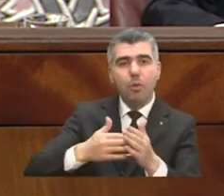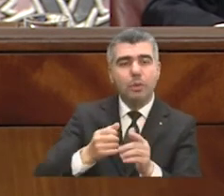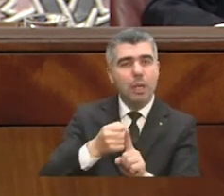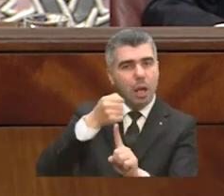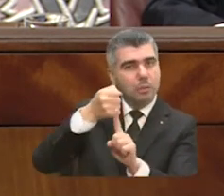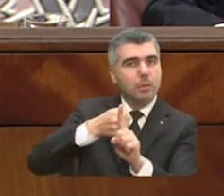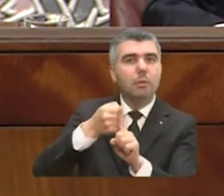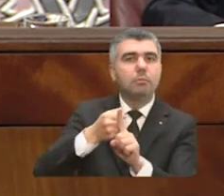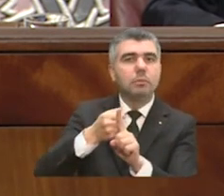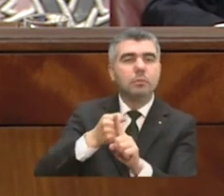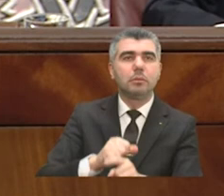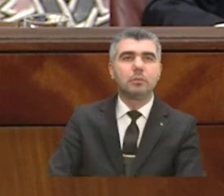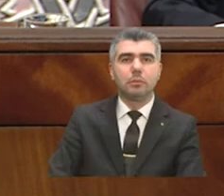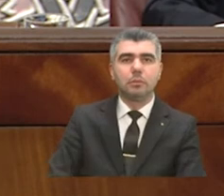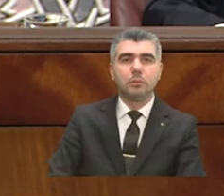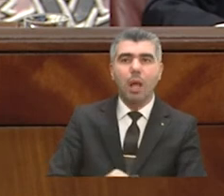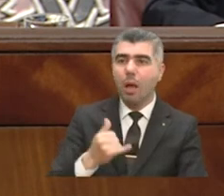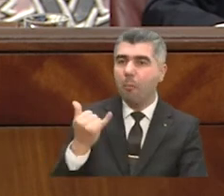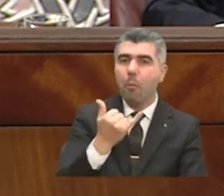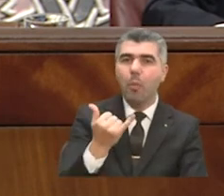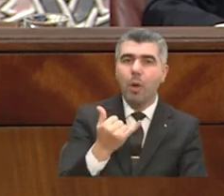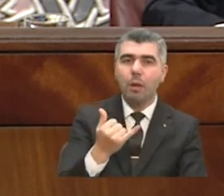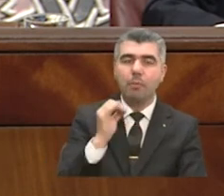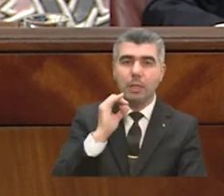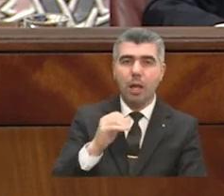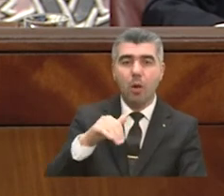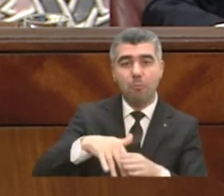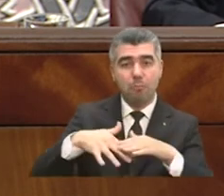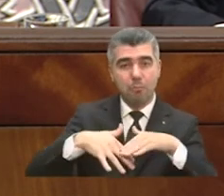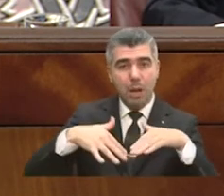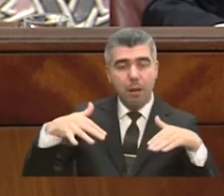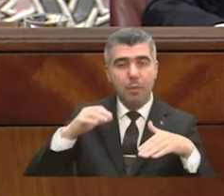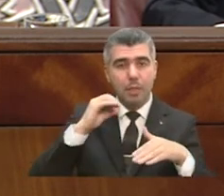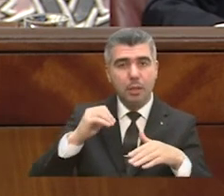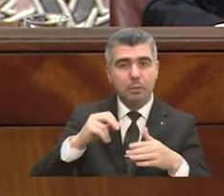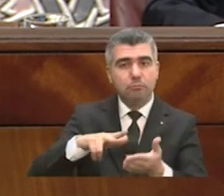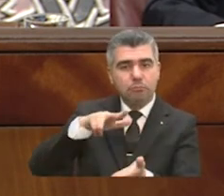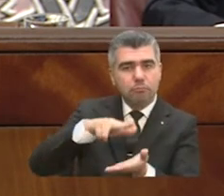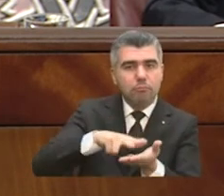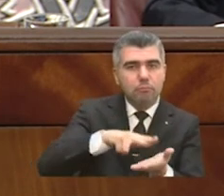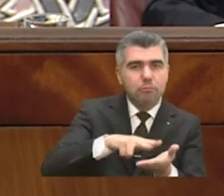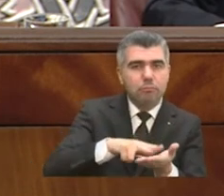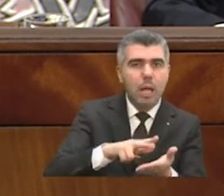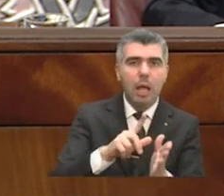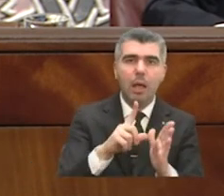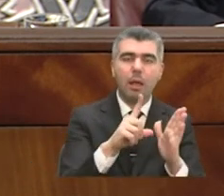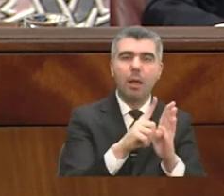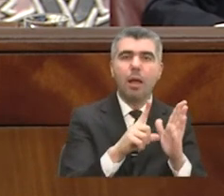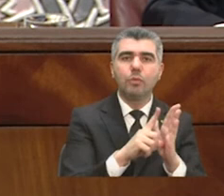à la protection des droits, mais également dans